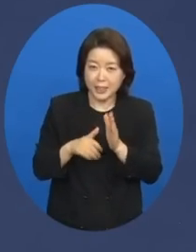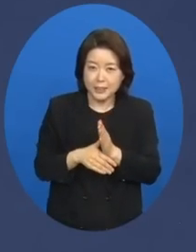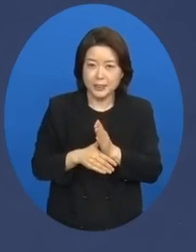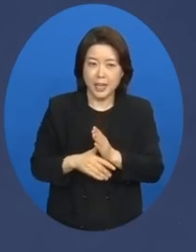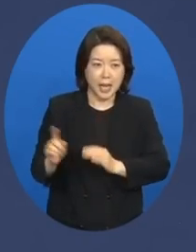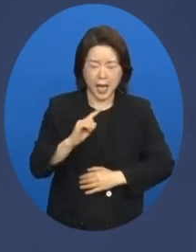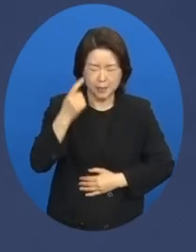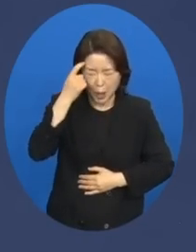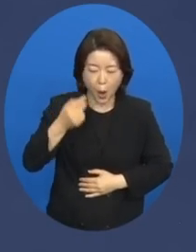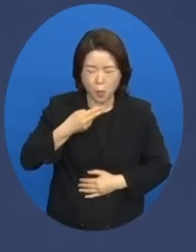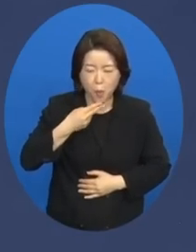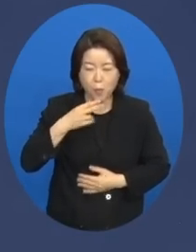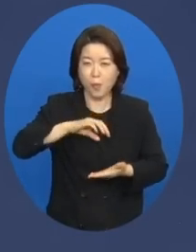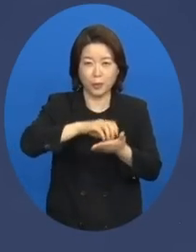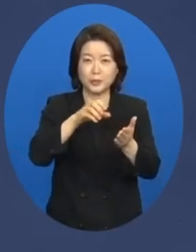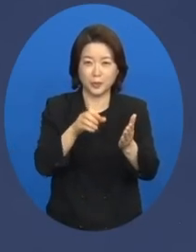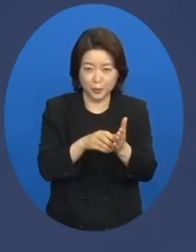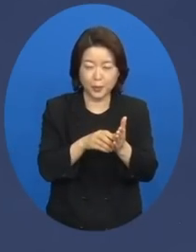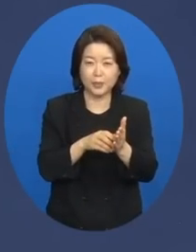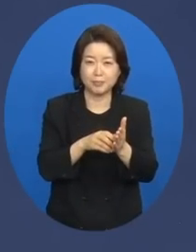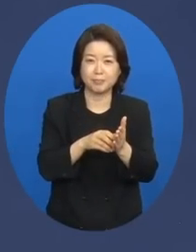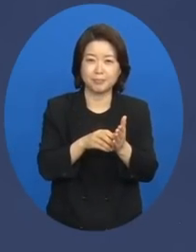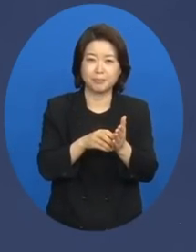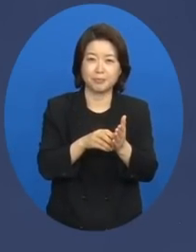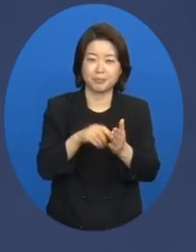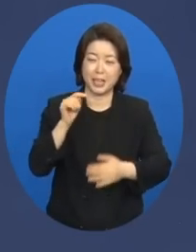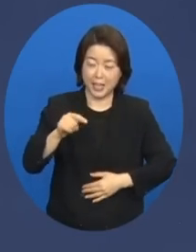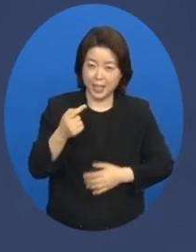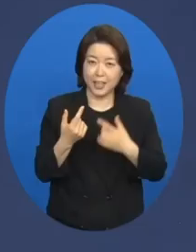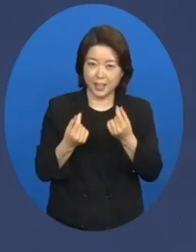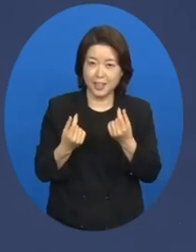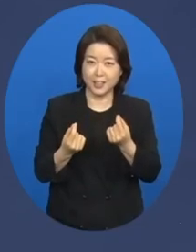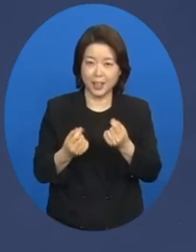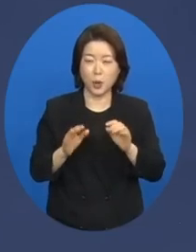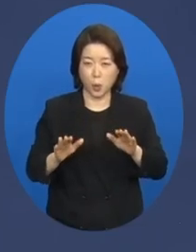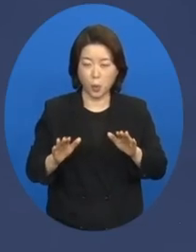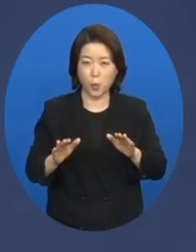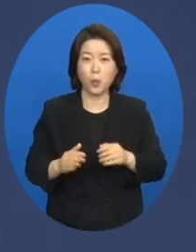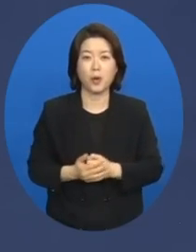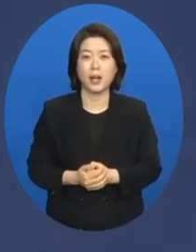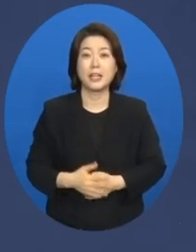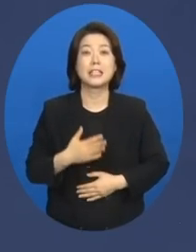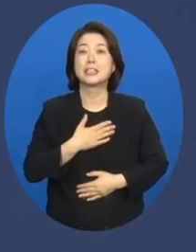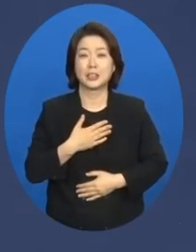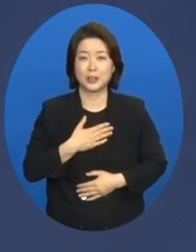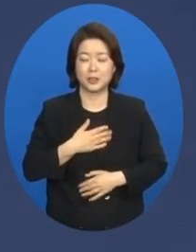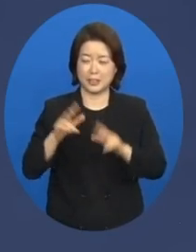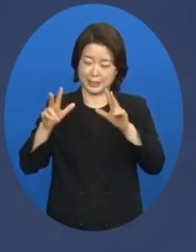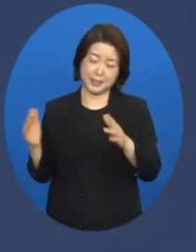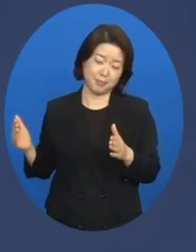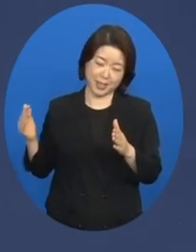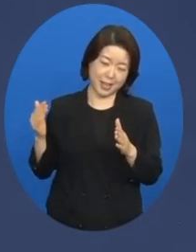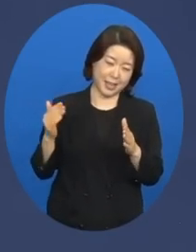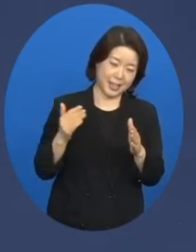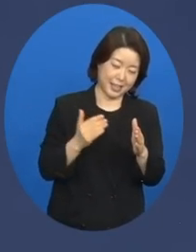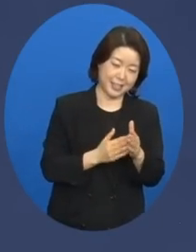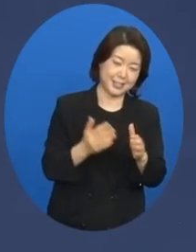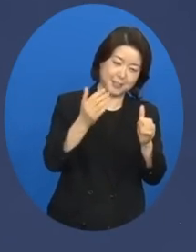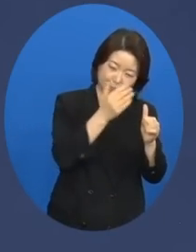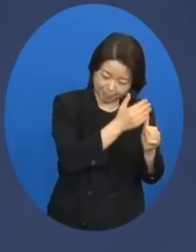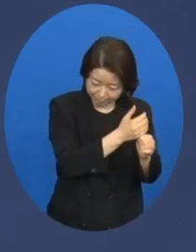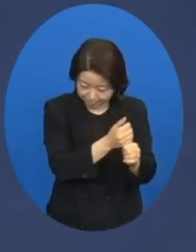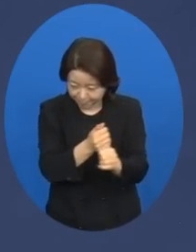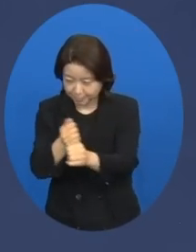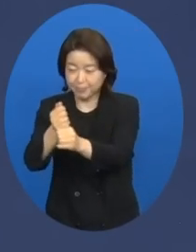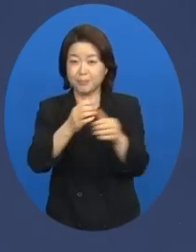아무것도 생각이 안 날 정도로 그렇게 그냥 이런 저를 그냥 지금까지 그래도 붙들어